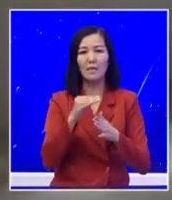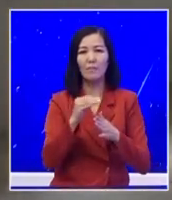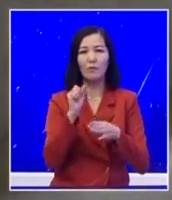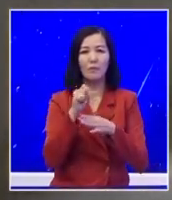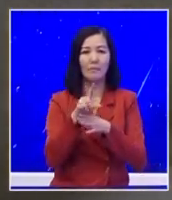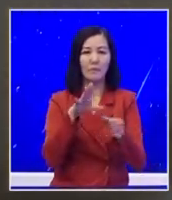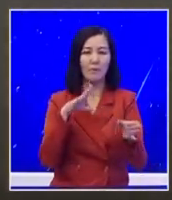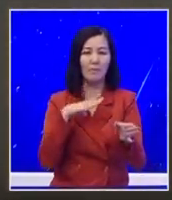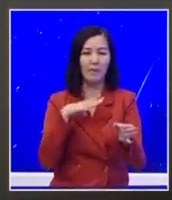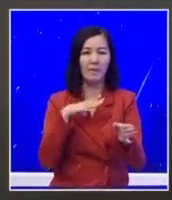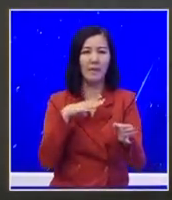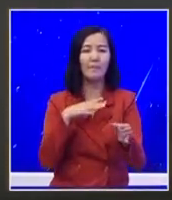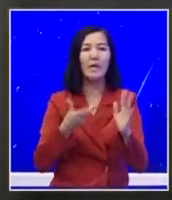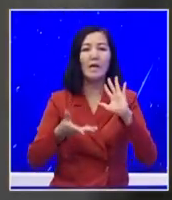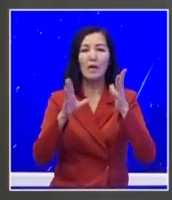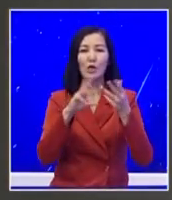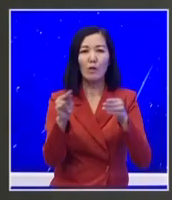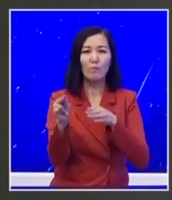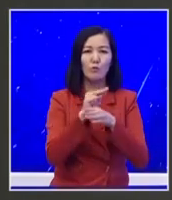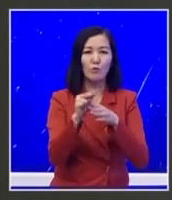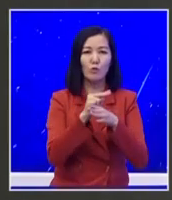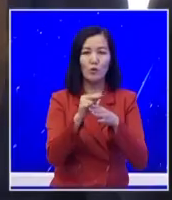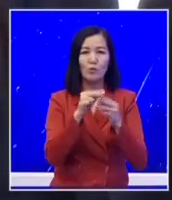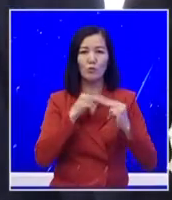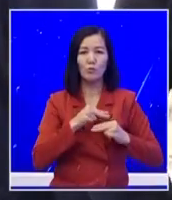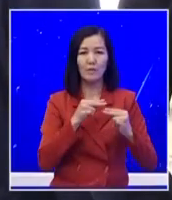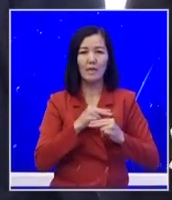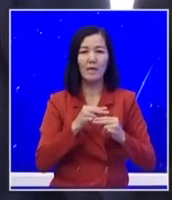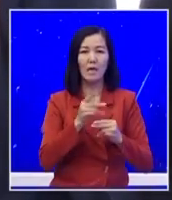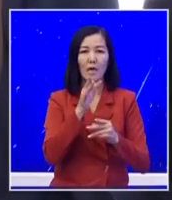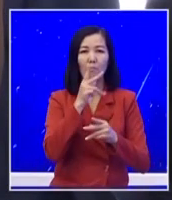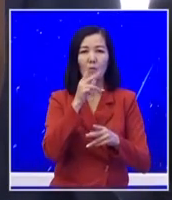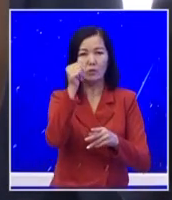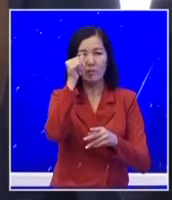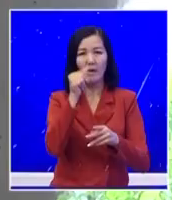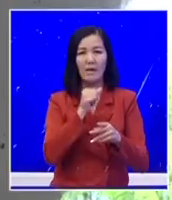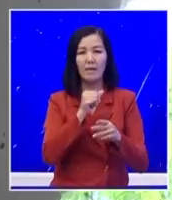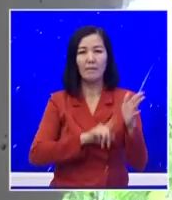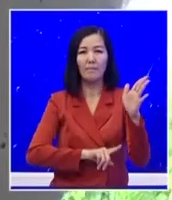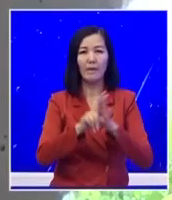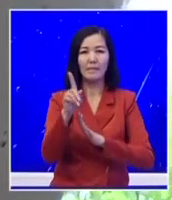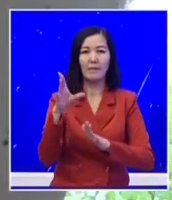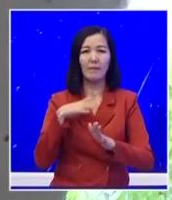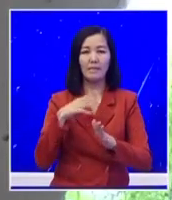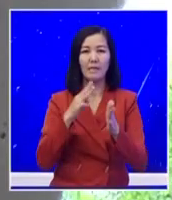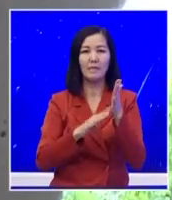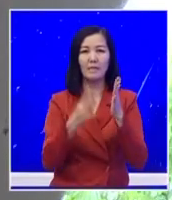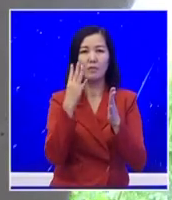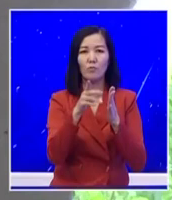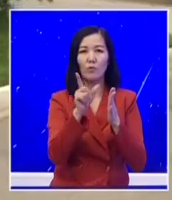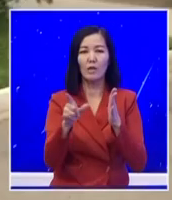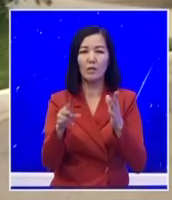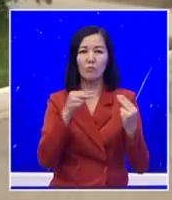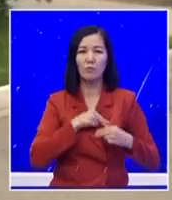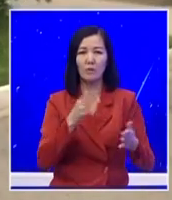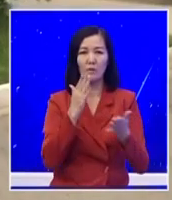сапалы бойынша бірқатар тапсырмалар берді. Жалпы жөндеу жұмыстары маусым айының басында басталған. 84 адам жұмыс